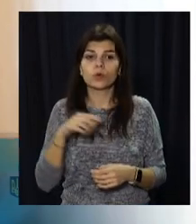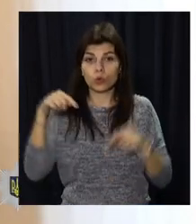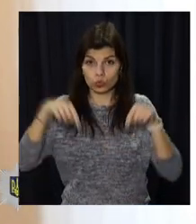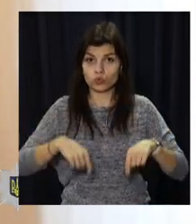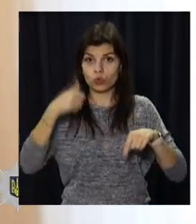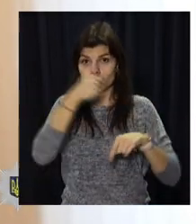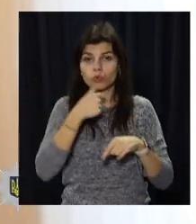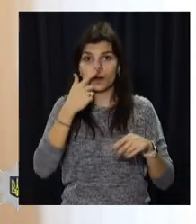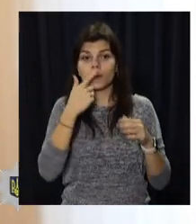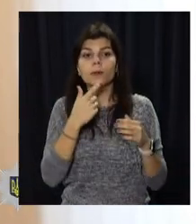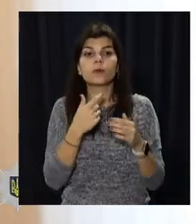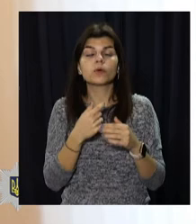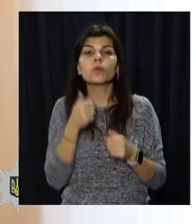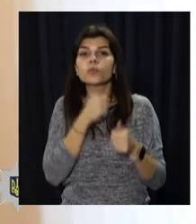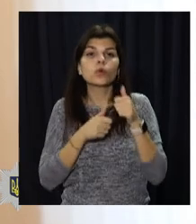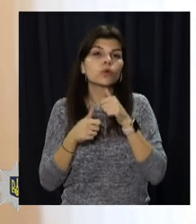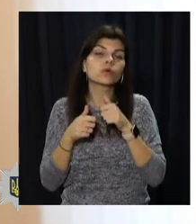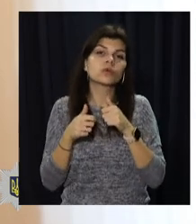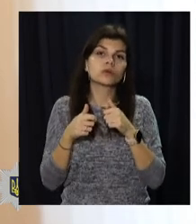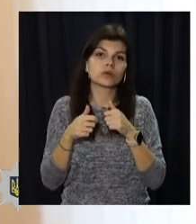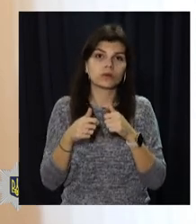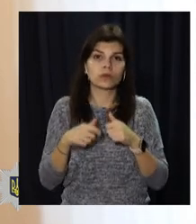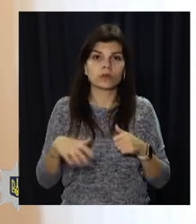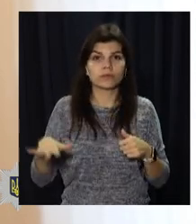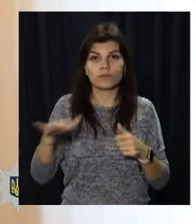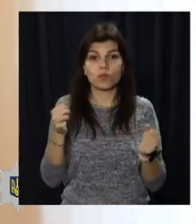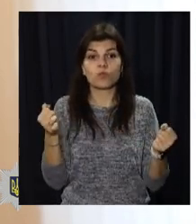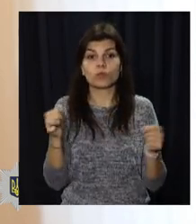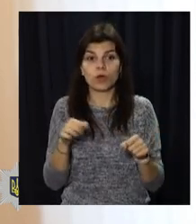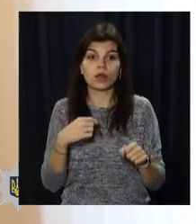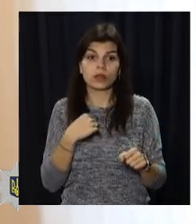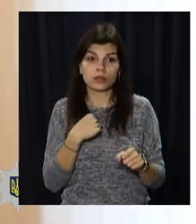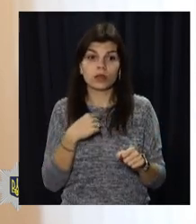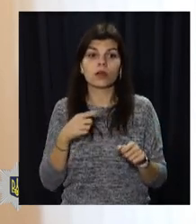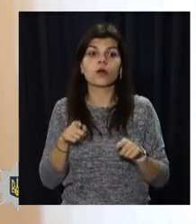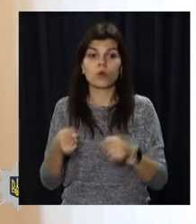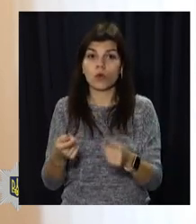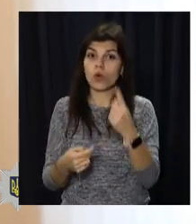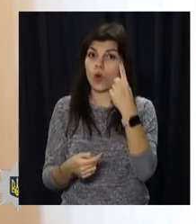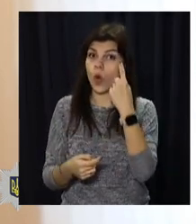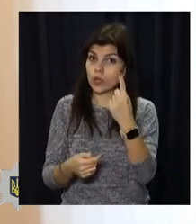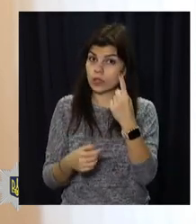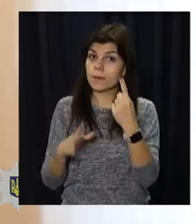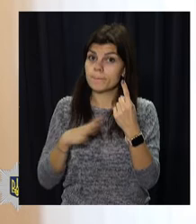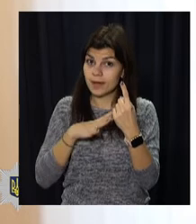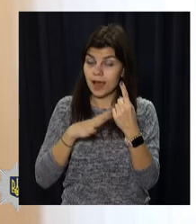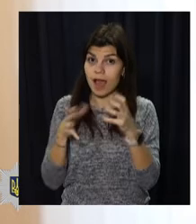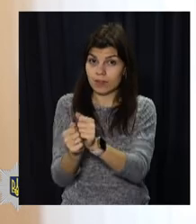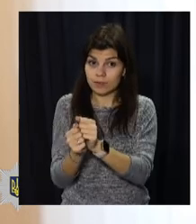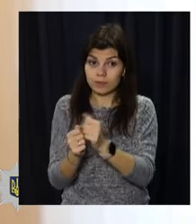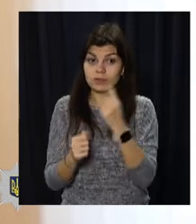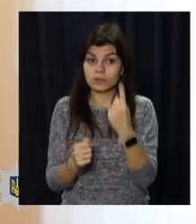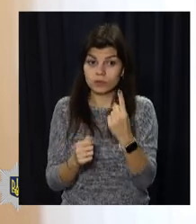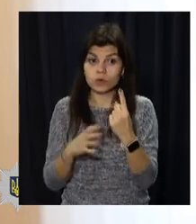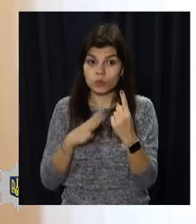року під час спроби вчинення квартирної крадіжки нами було затримано одного з фігурантів. Його